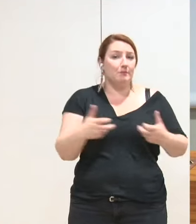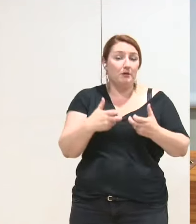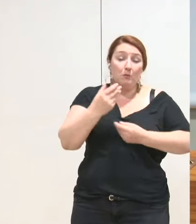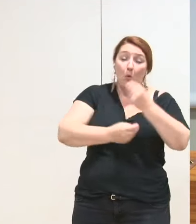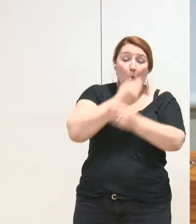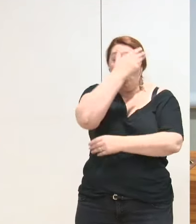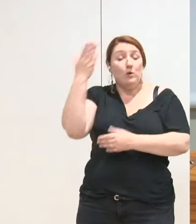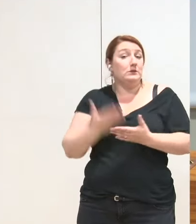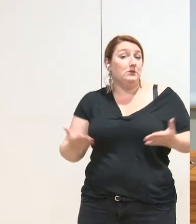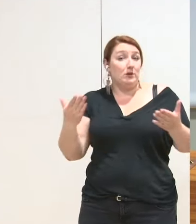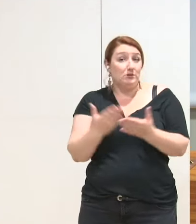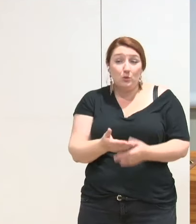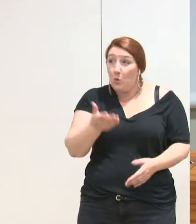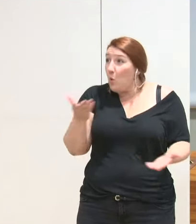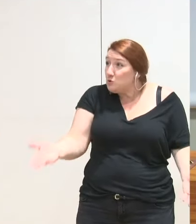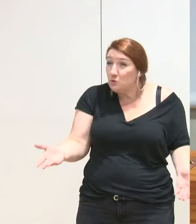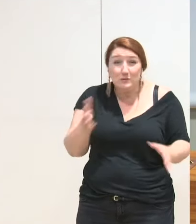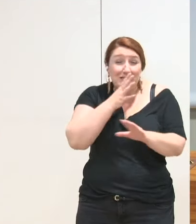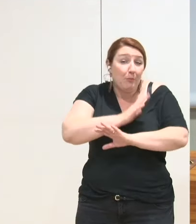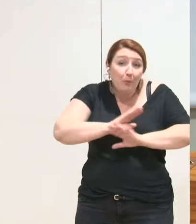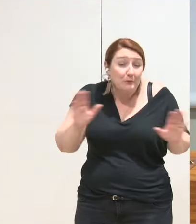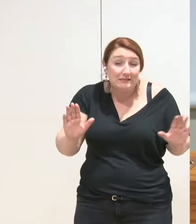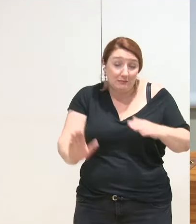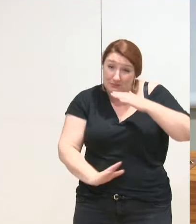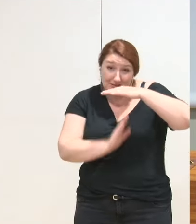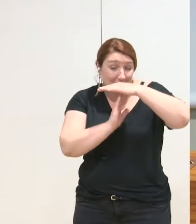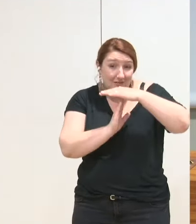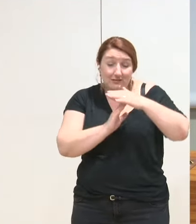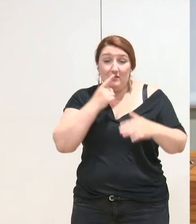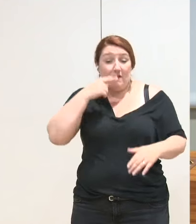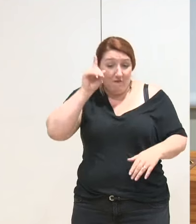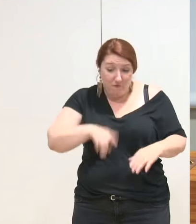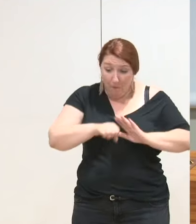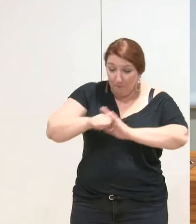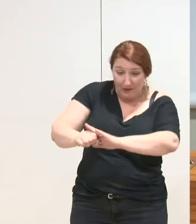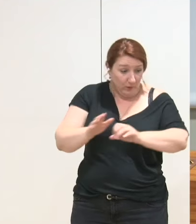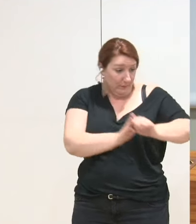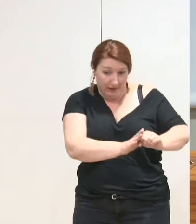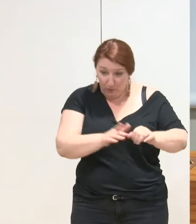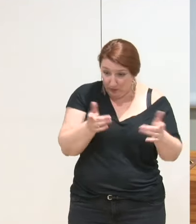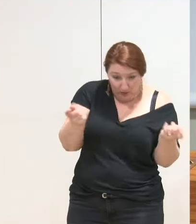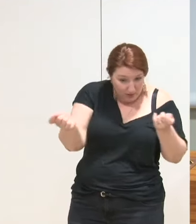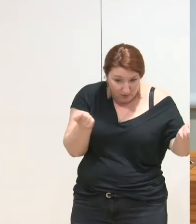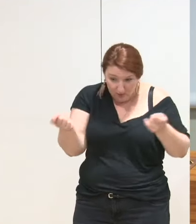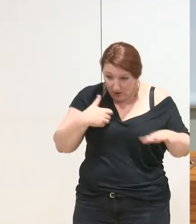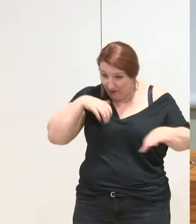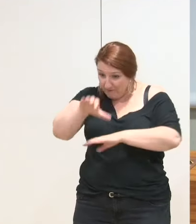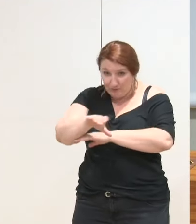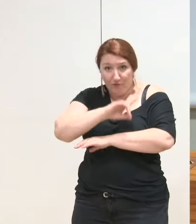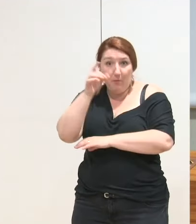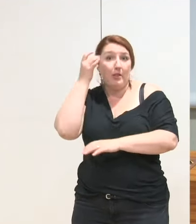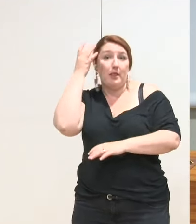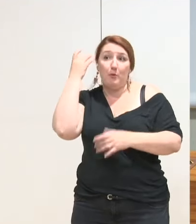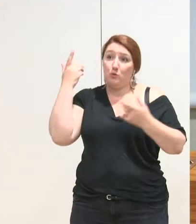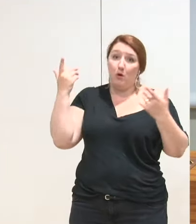situations ne sont plus possibles aujourd'hui il nous faut donc prioriser d'une manière différente notre investissement en